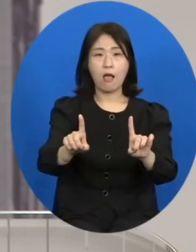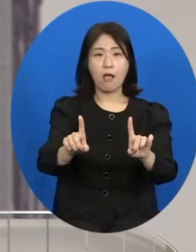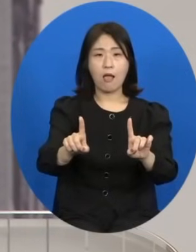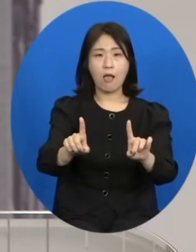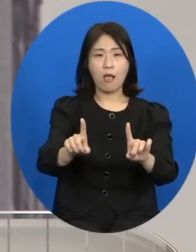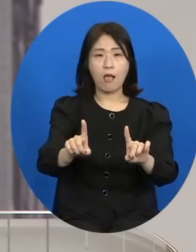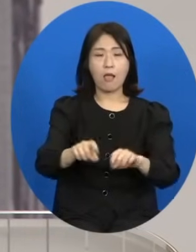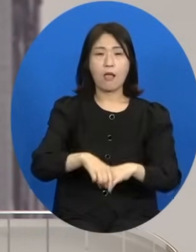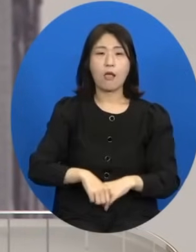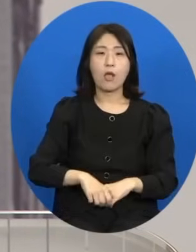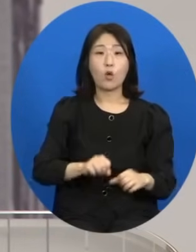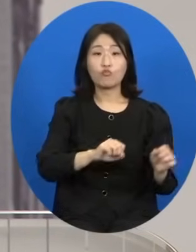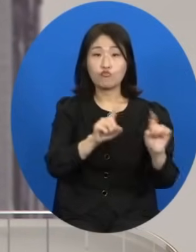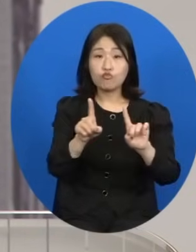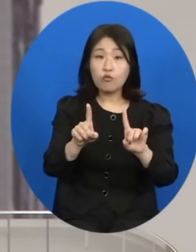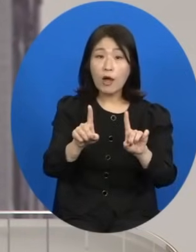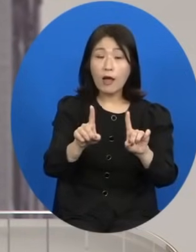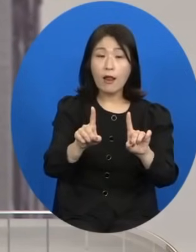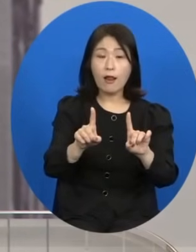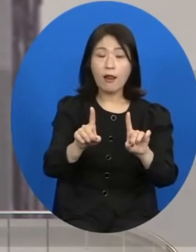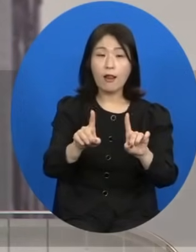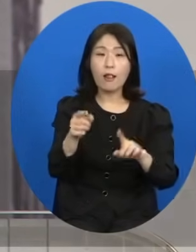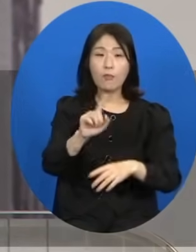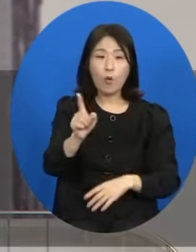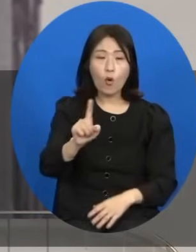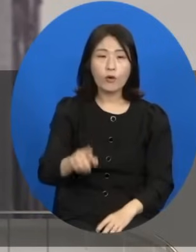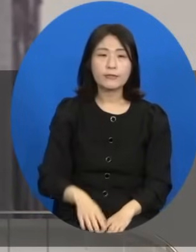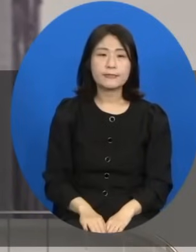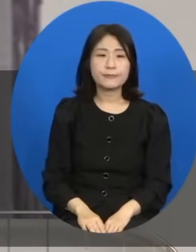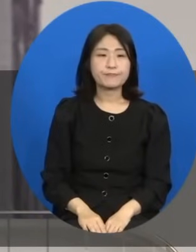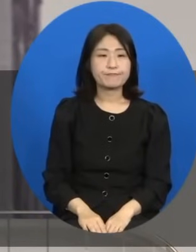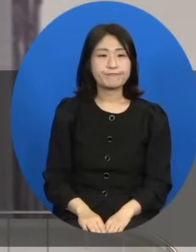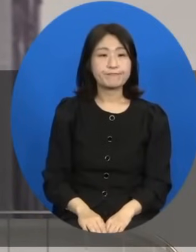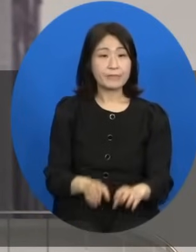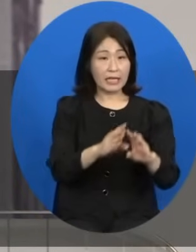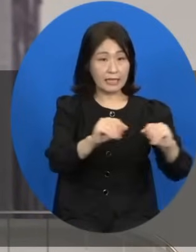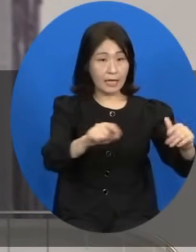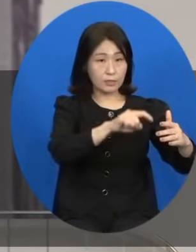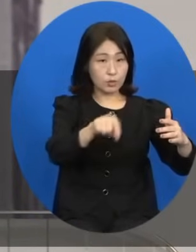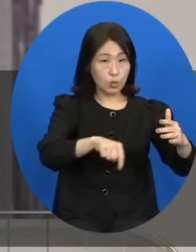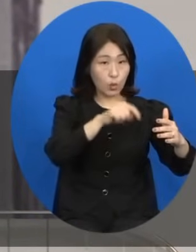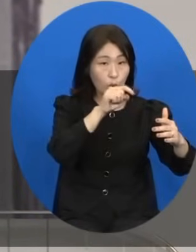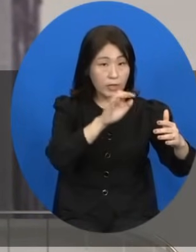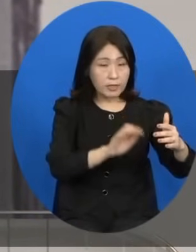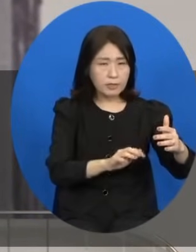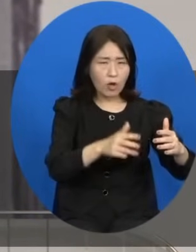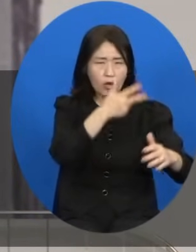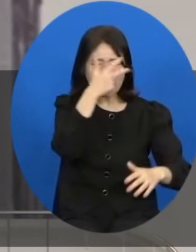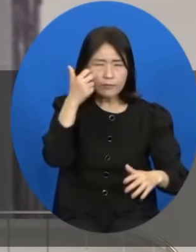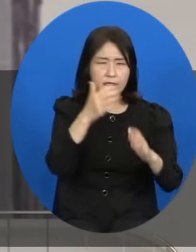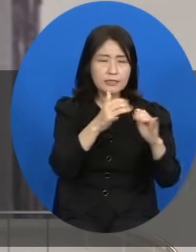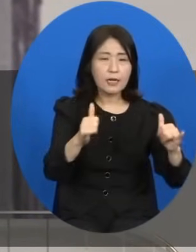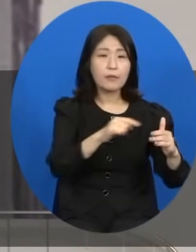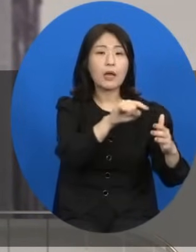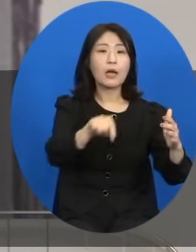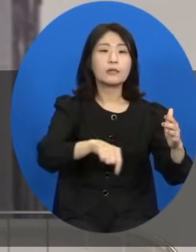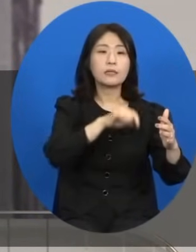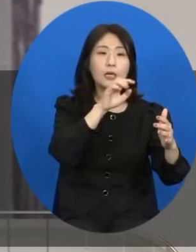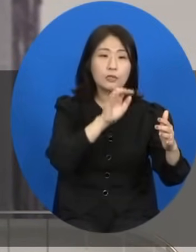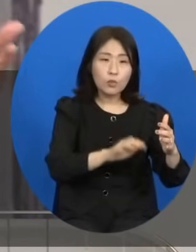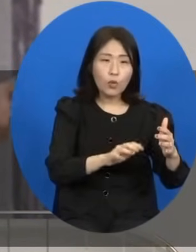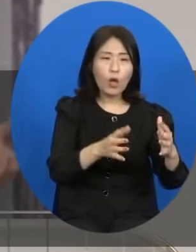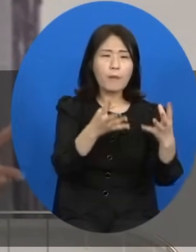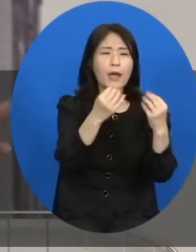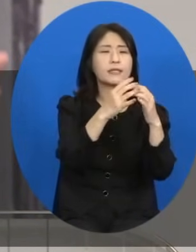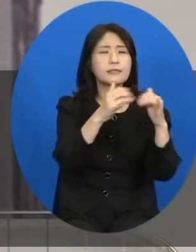2절에서 한번 얘기를 했습니다 다시 볼까요 2절에 그리고 땅속 티클 가운데 잠자는 사람 가운데서도 많은